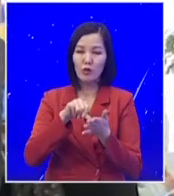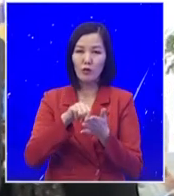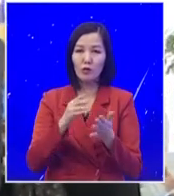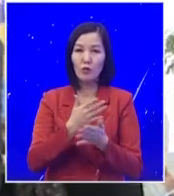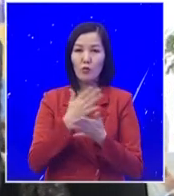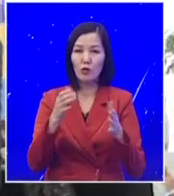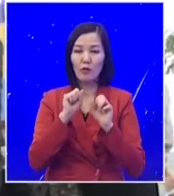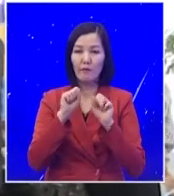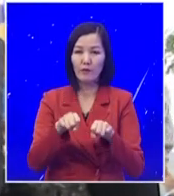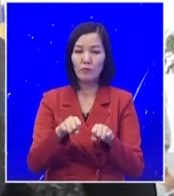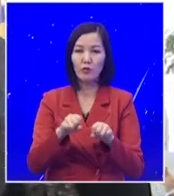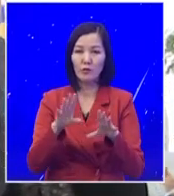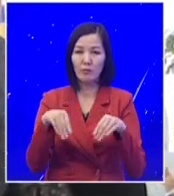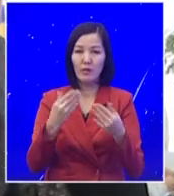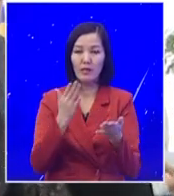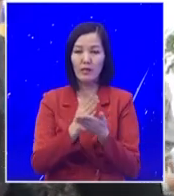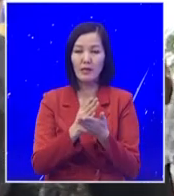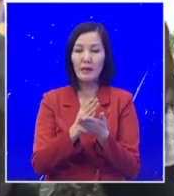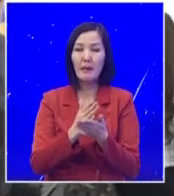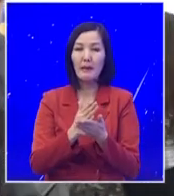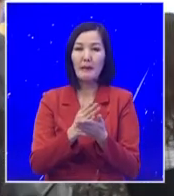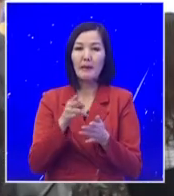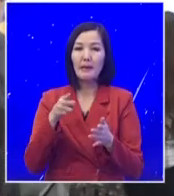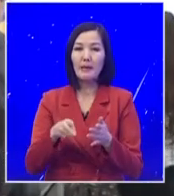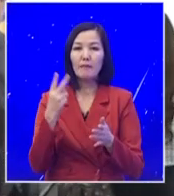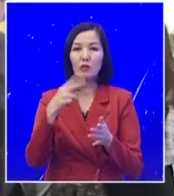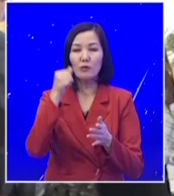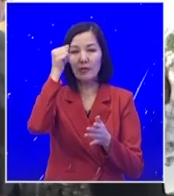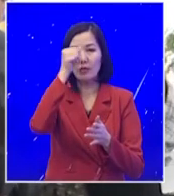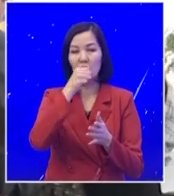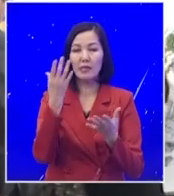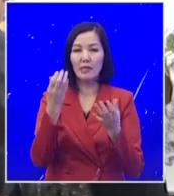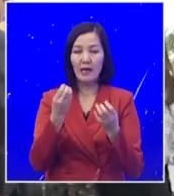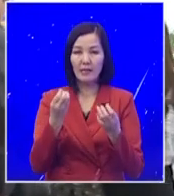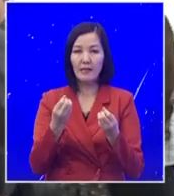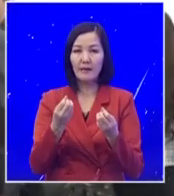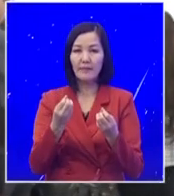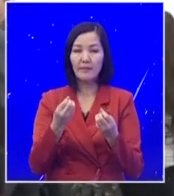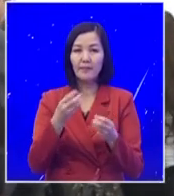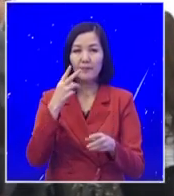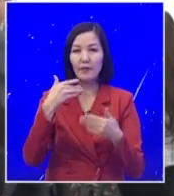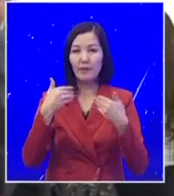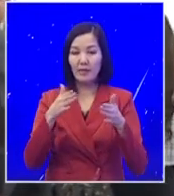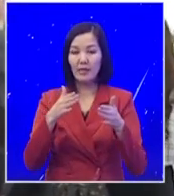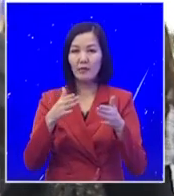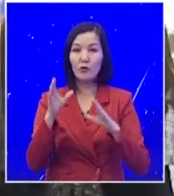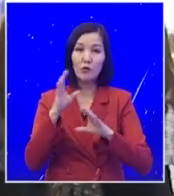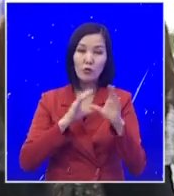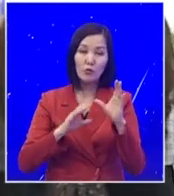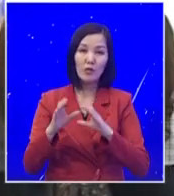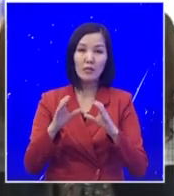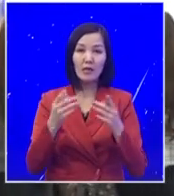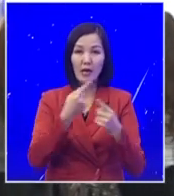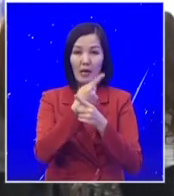әлеуметтік бағдарламалардың бірі. Осы негізде біз 2020 жылда да тағы да осы бітірейін деп отырған түлектерге осы ақпарат